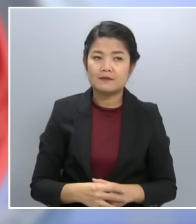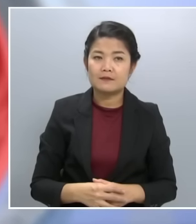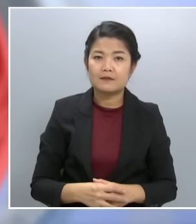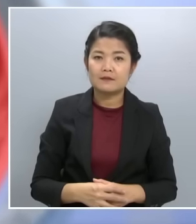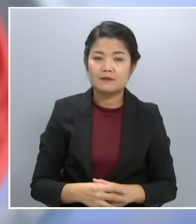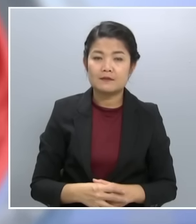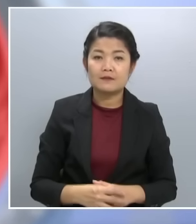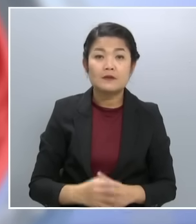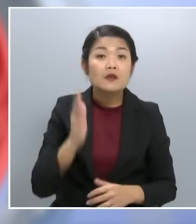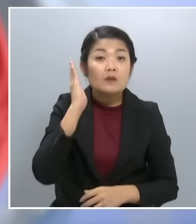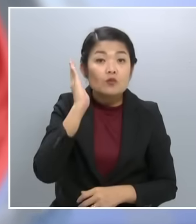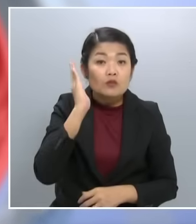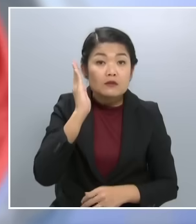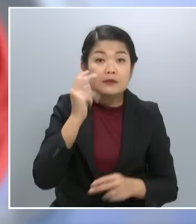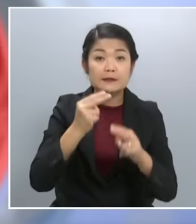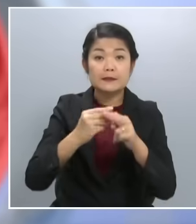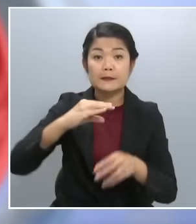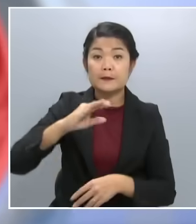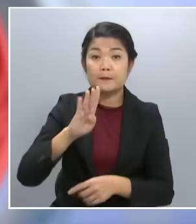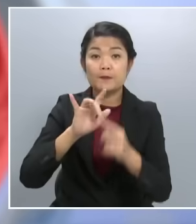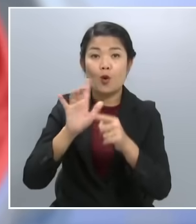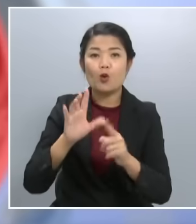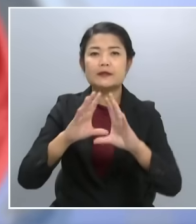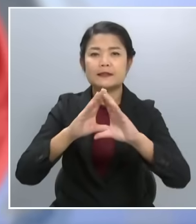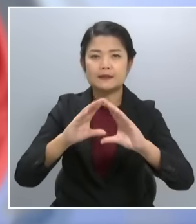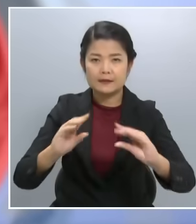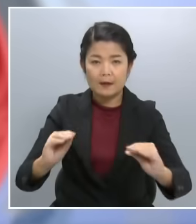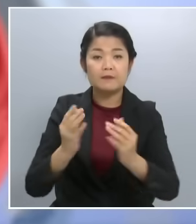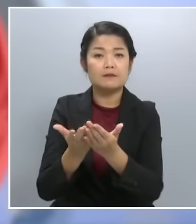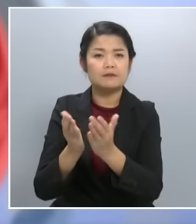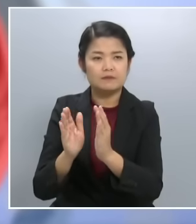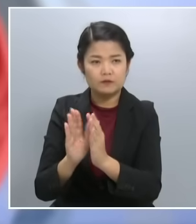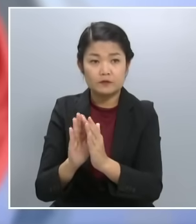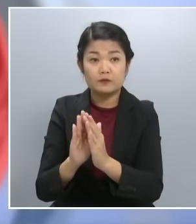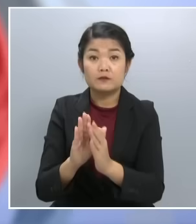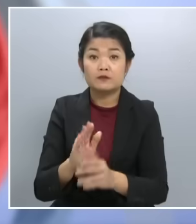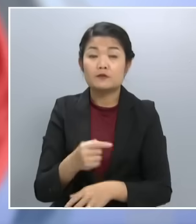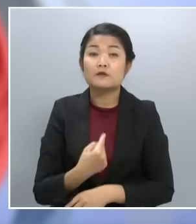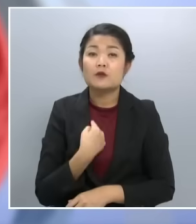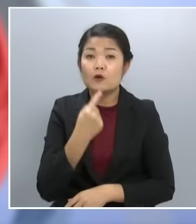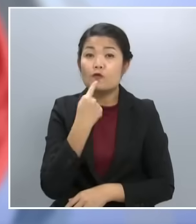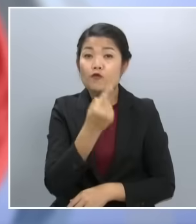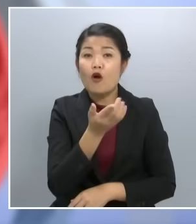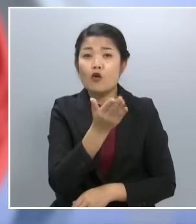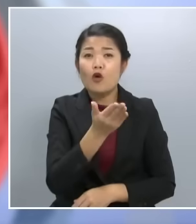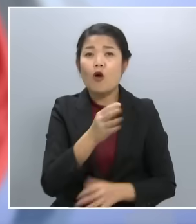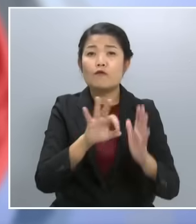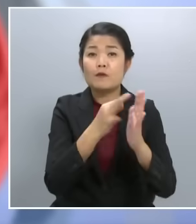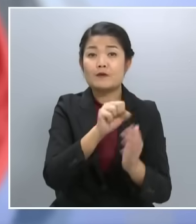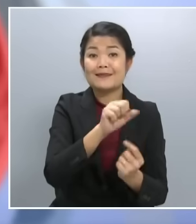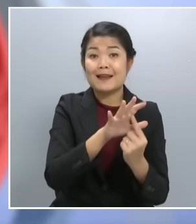ทางโบ้เองเนี่ยยังเงียบหายอยู่นะฮะค่ะแล้วทางครอบครัวเองก็เลยมาร้องทางคุณเอกสายใหม่ต้องรอดนะครับบอกว่าให้ช่วยหน่อย